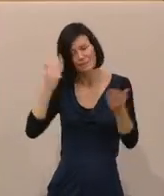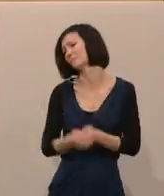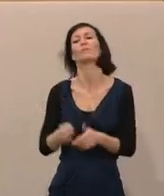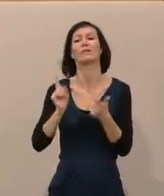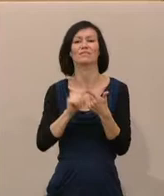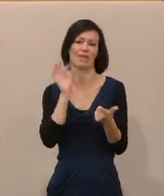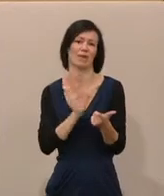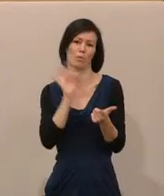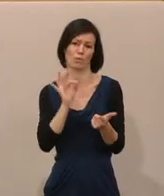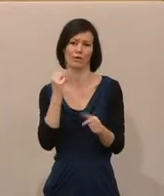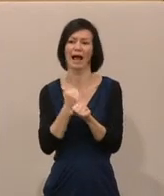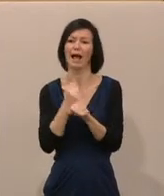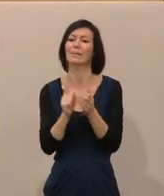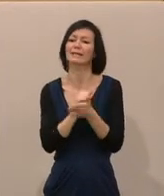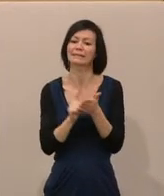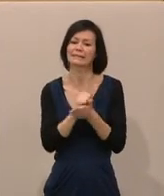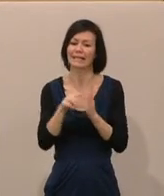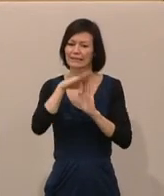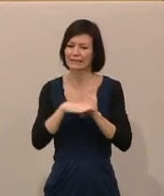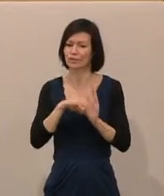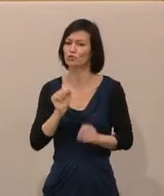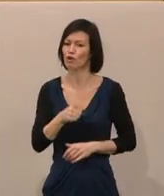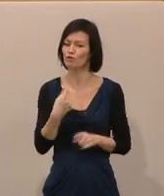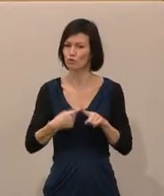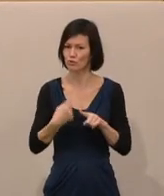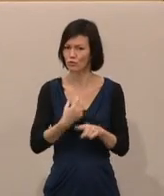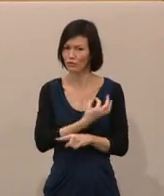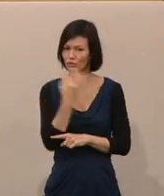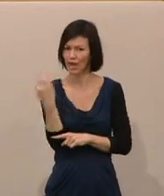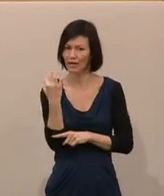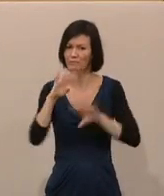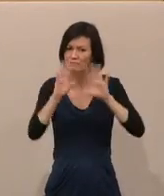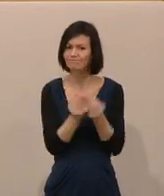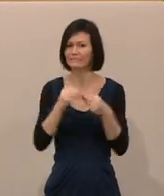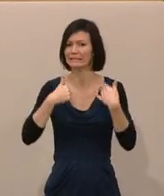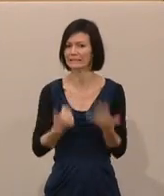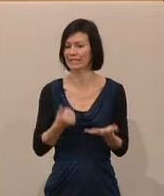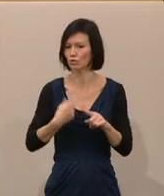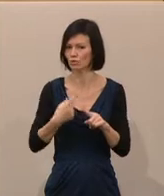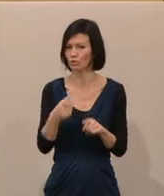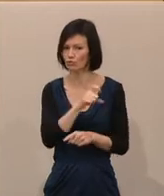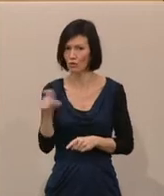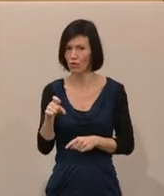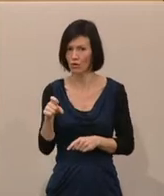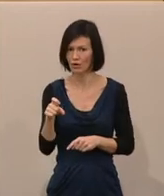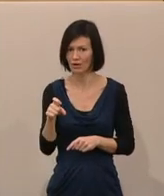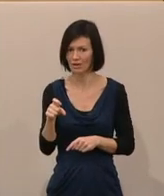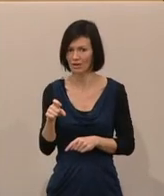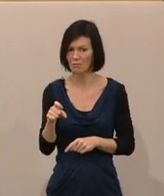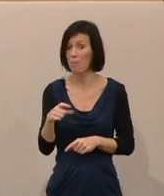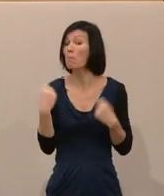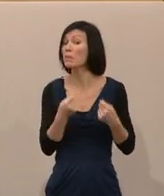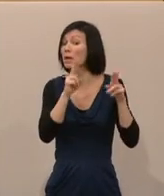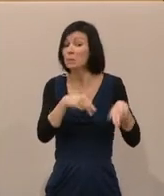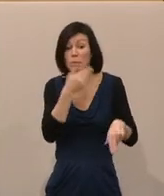Zweiter Punkt. Arbeitszeitgesetz, 12-Stunden-Tag, 60-Stunden-Woche. Vorbei an den